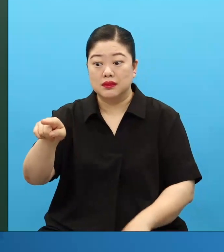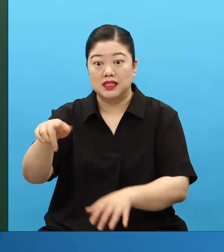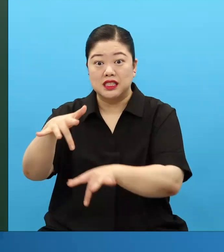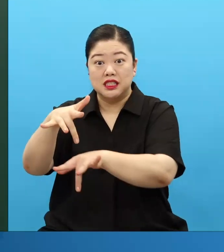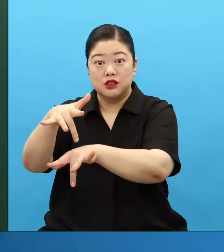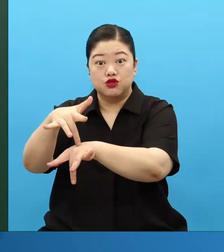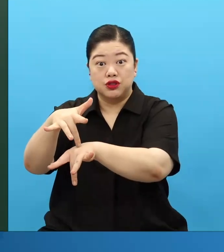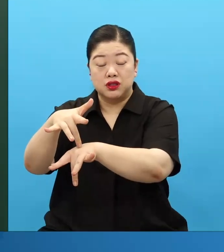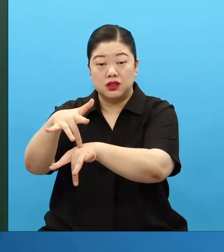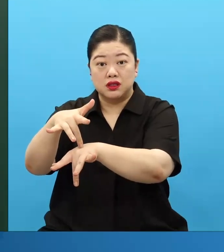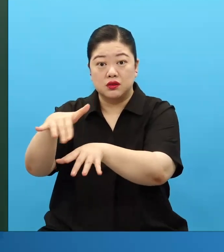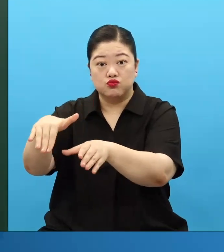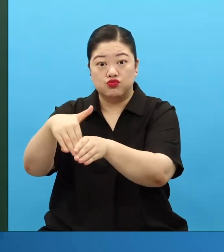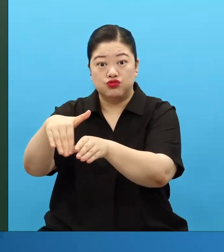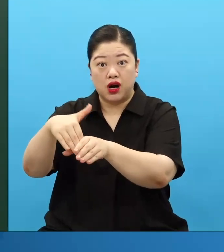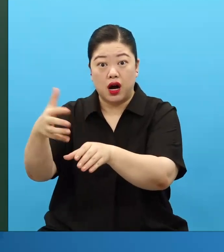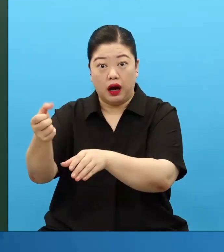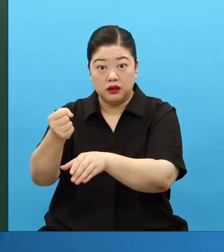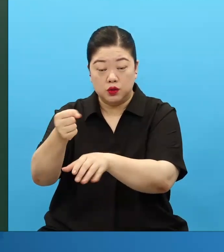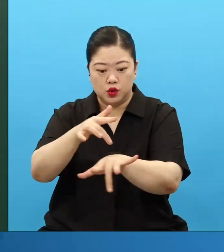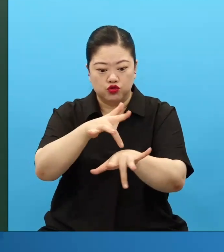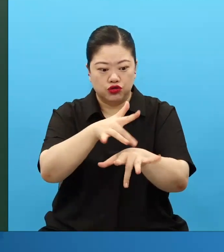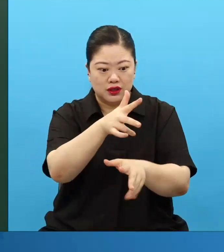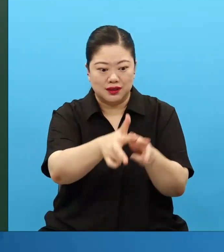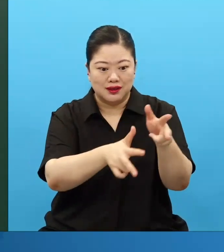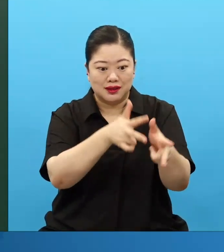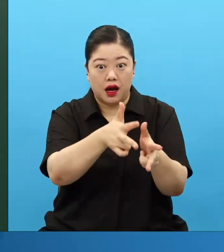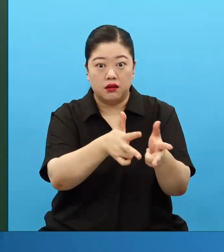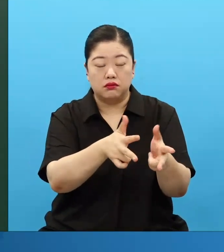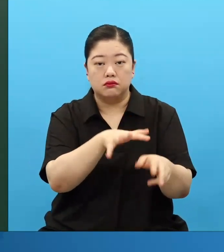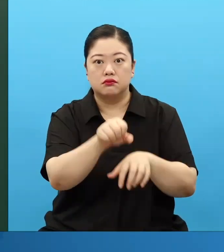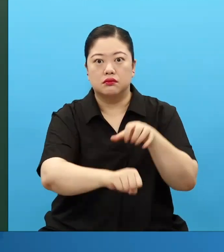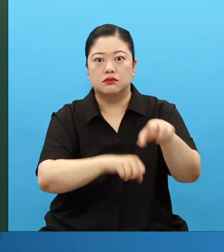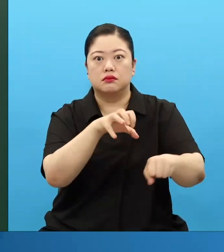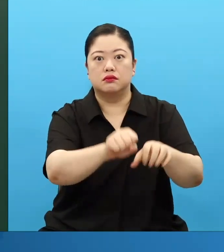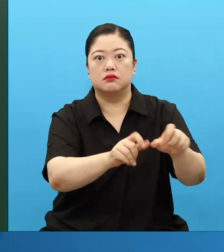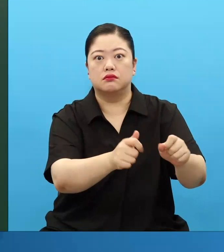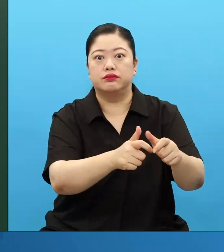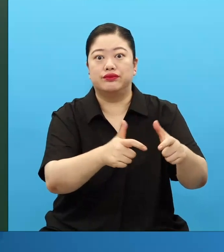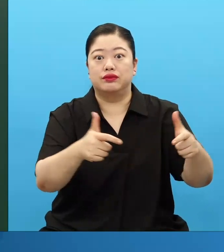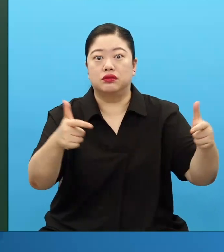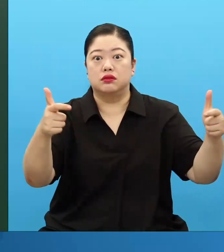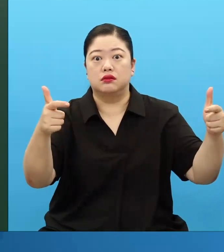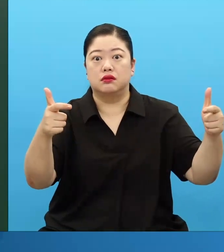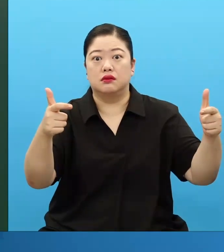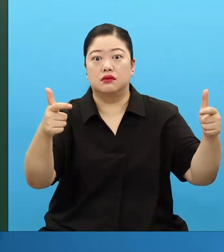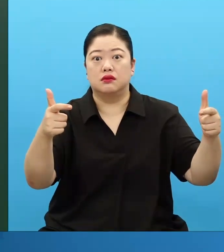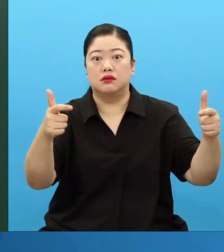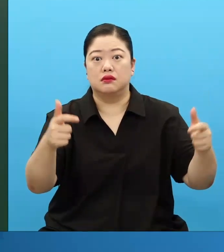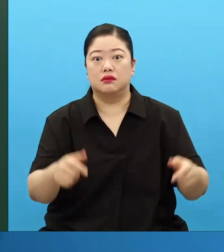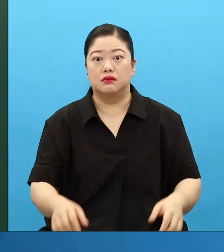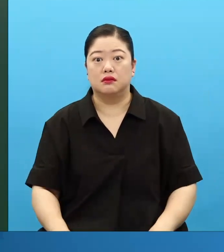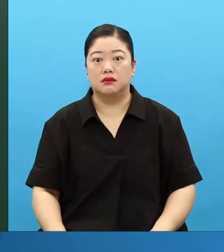do." 이만큼 물론 그런 사람들 중심은 좋은 사람들인데 그렇게 되니까 그때부터는 지금까지 역사했는데요. 그만큼 못